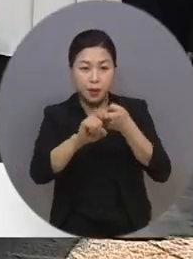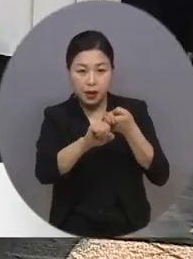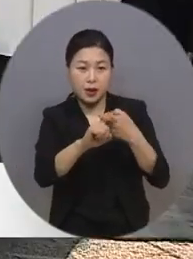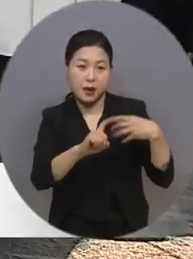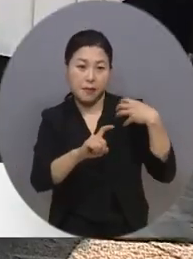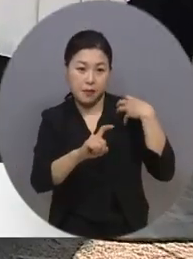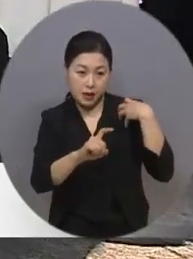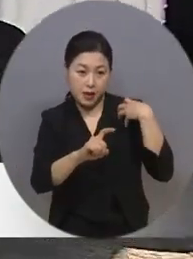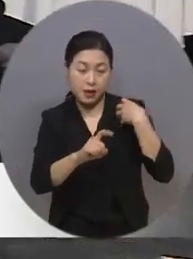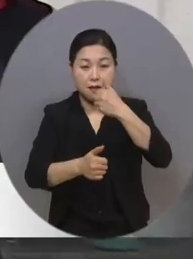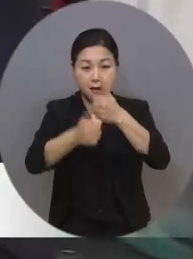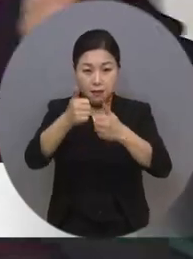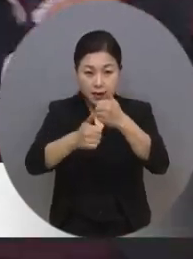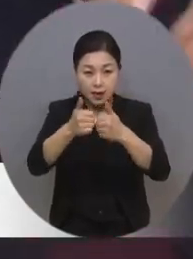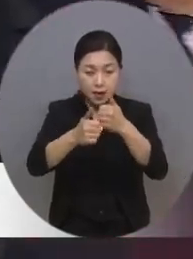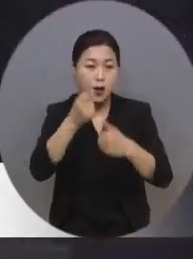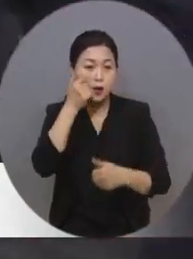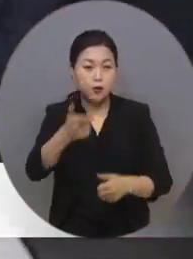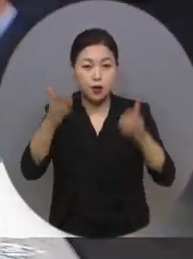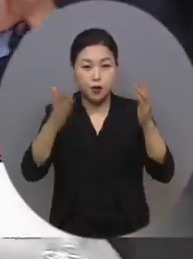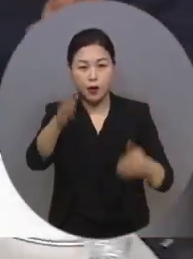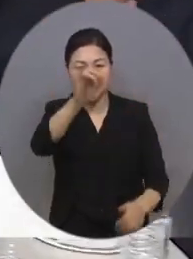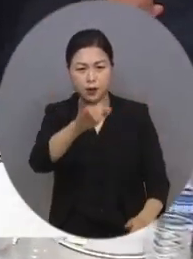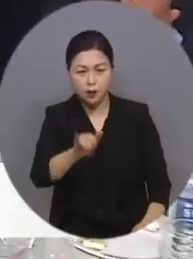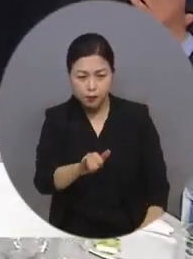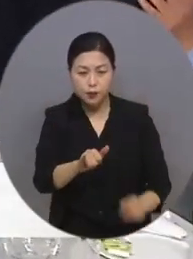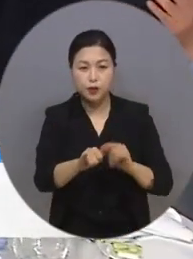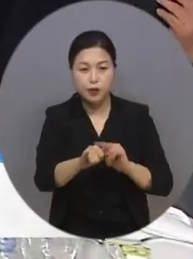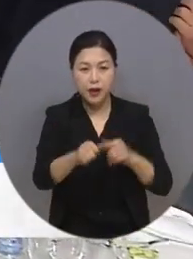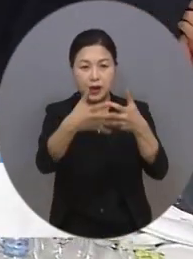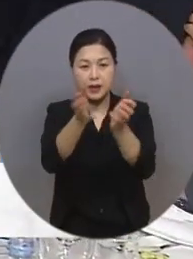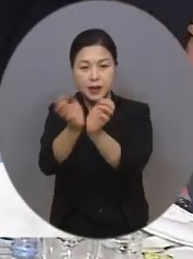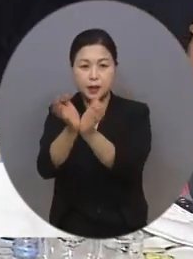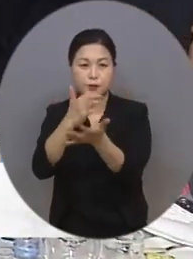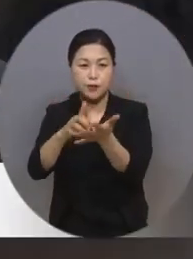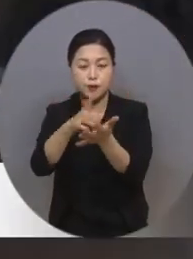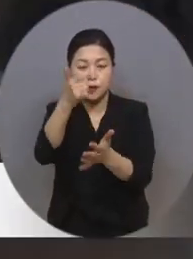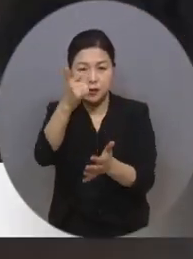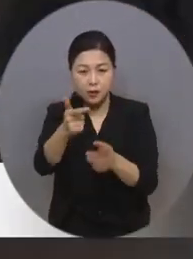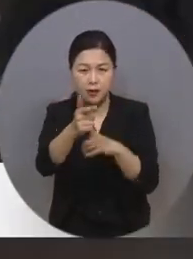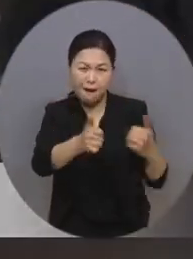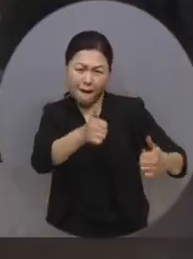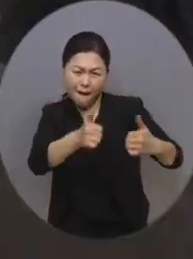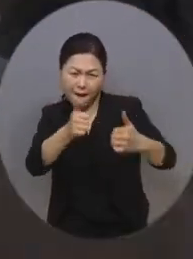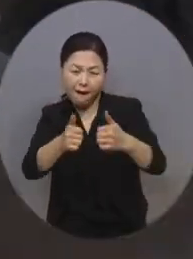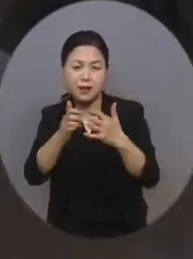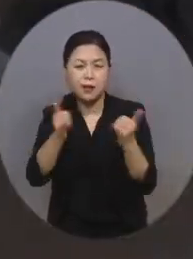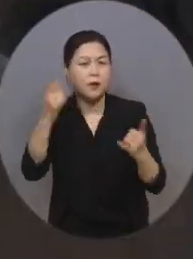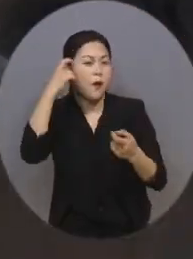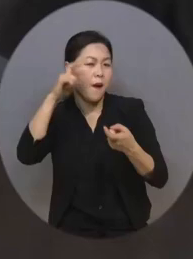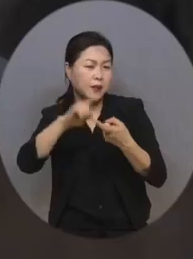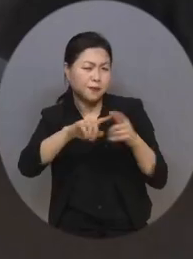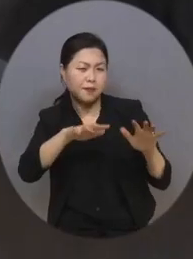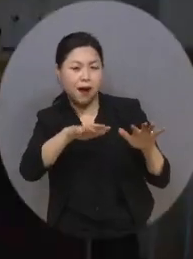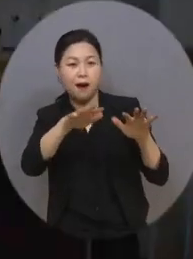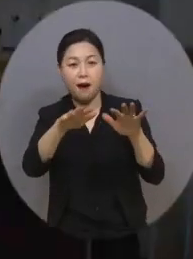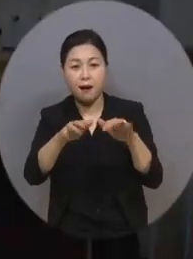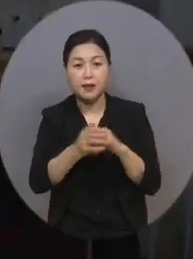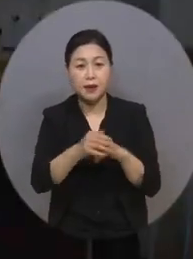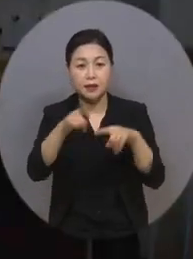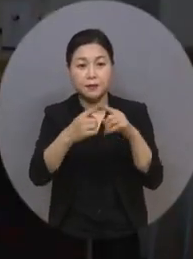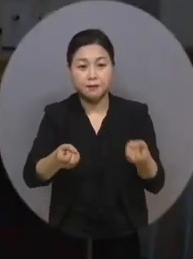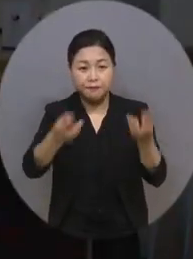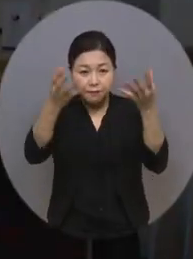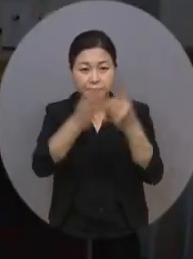농구리그는 6개월간 전국 6개 팀의 열띤 경쟁이 펼쳐지며 많은 주목을 받았습니다. 올해 대회에서는